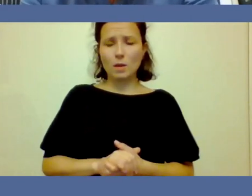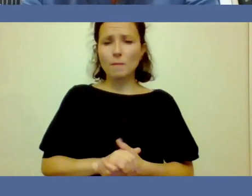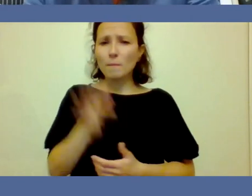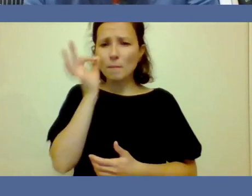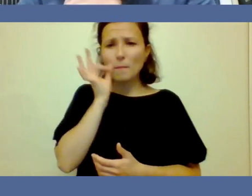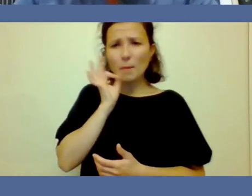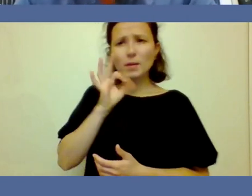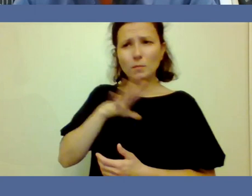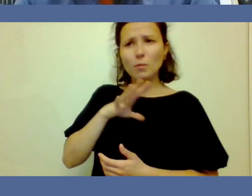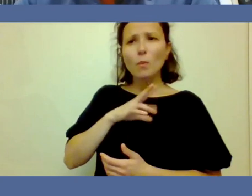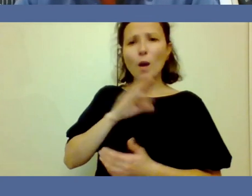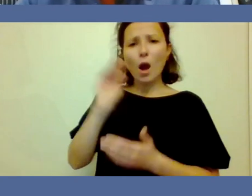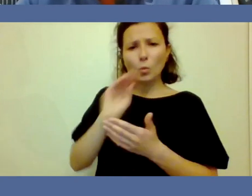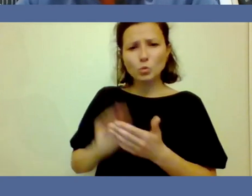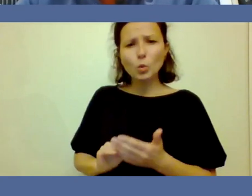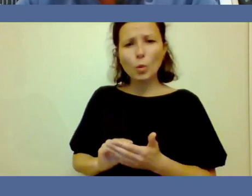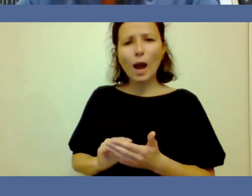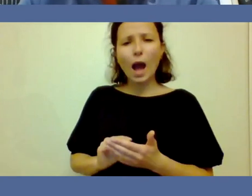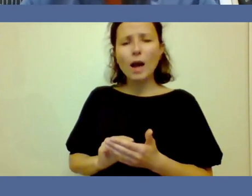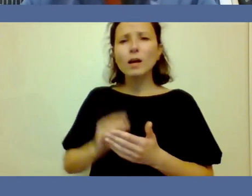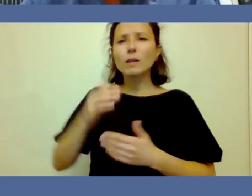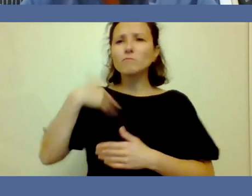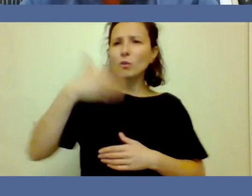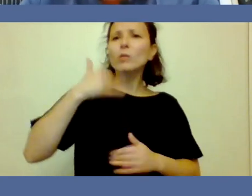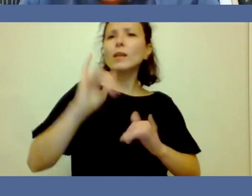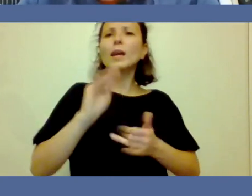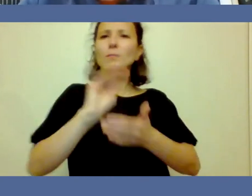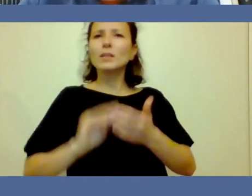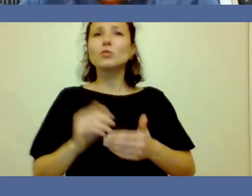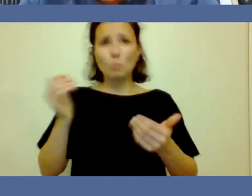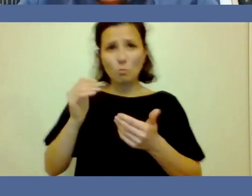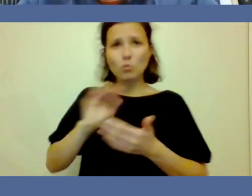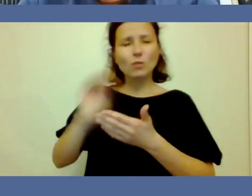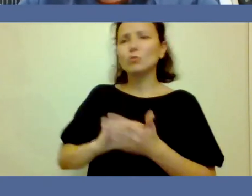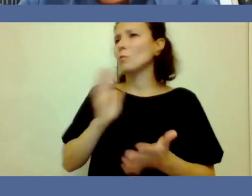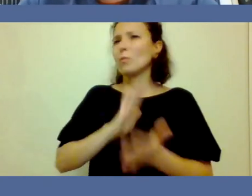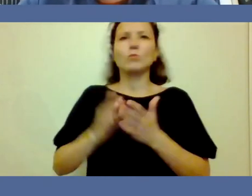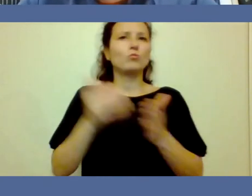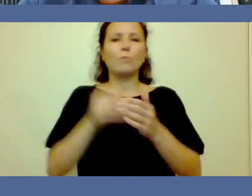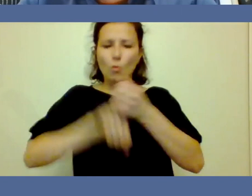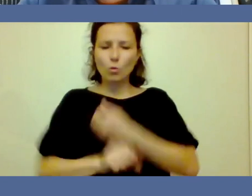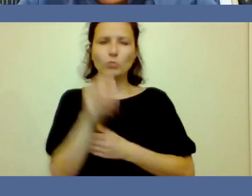Pani tego uczyła, pani wykładała, jak pisać. Ale czy tego się można nauczyć, czy z tym się trzeba urodzić?